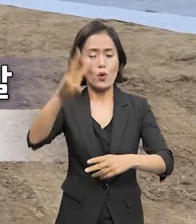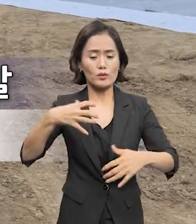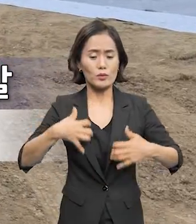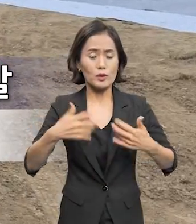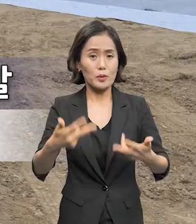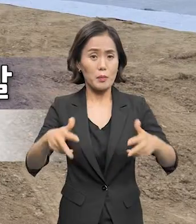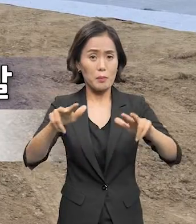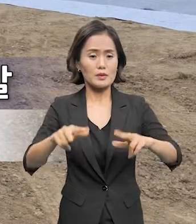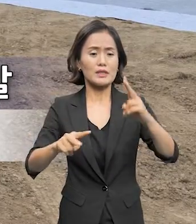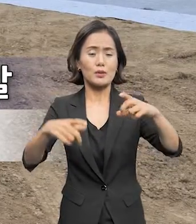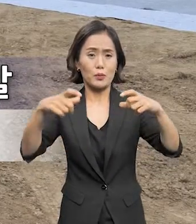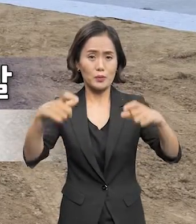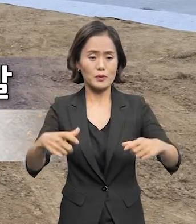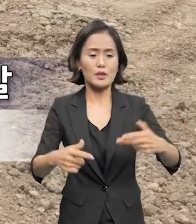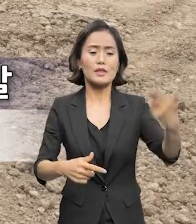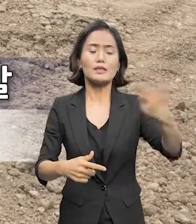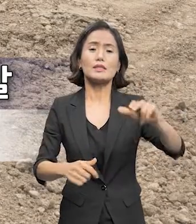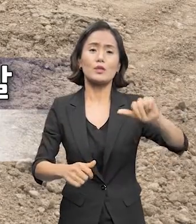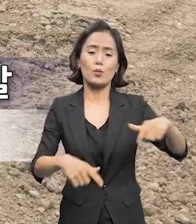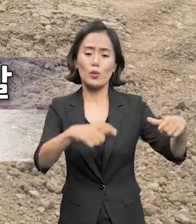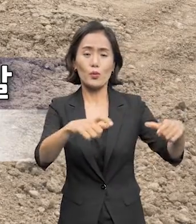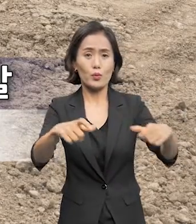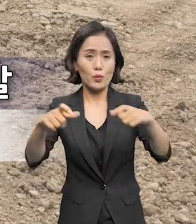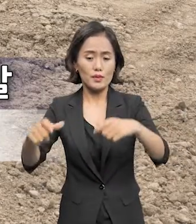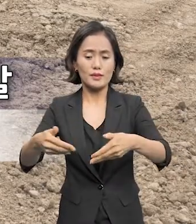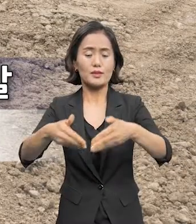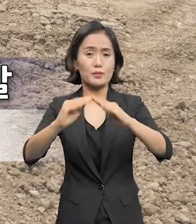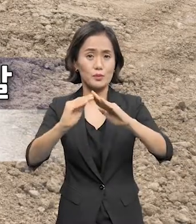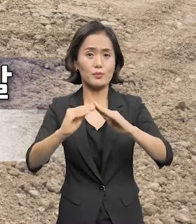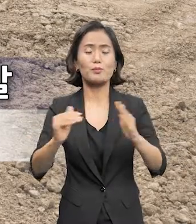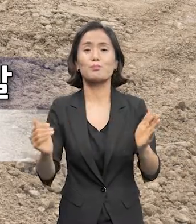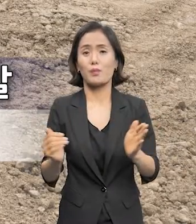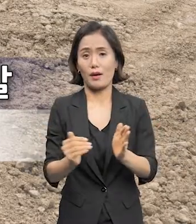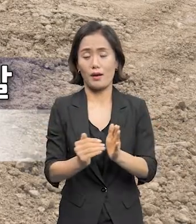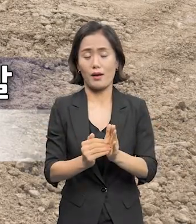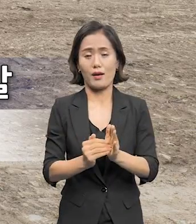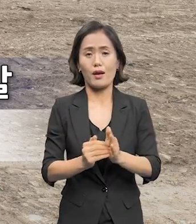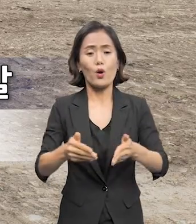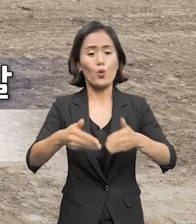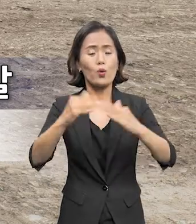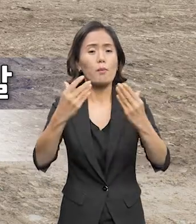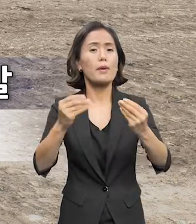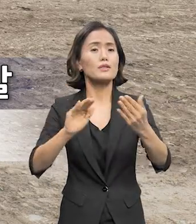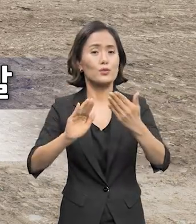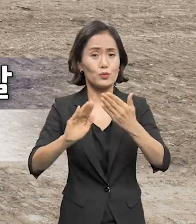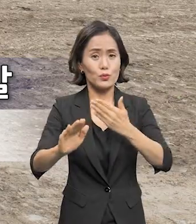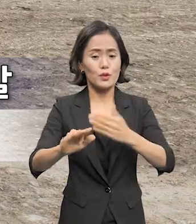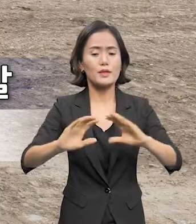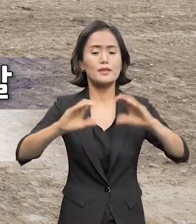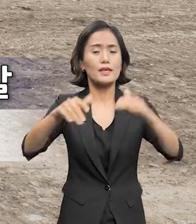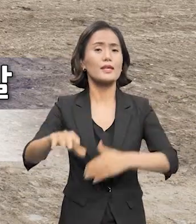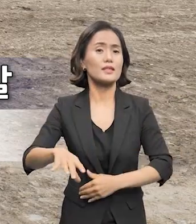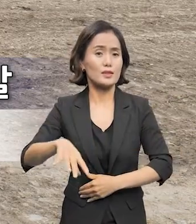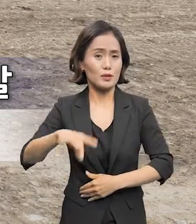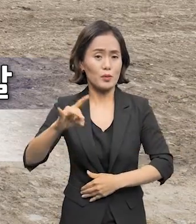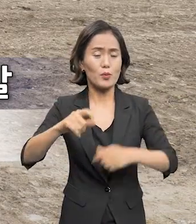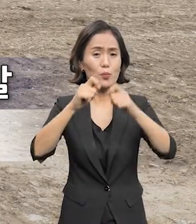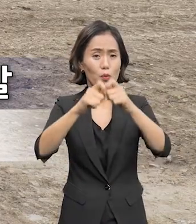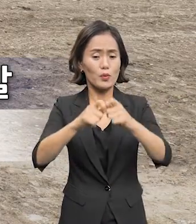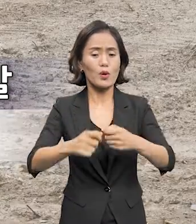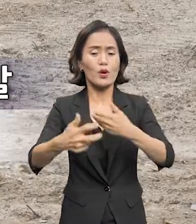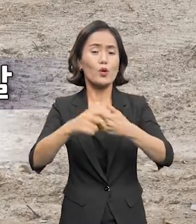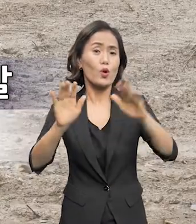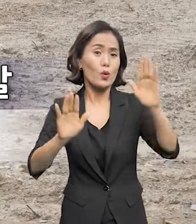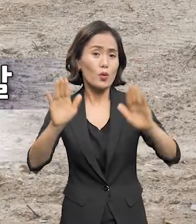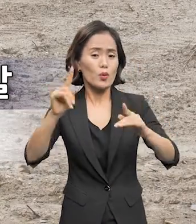광주 테크노파크 2단지 내 약 7,500제곱미터 부지에 들어서게 되고 구축이 완료되면 세계 최초로